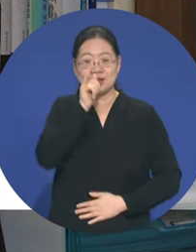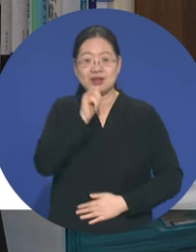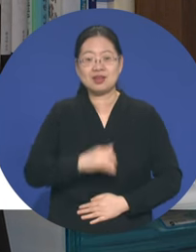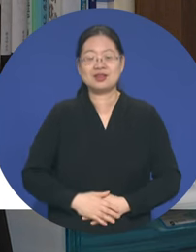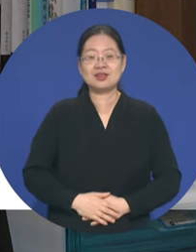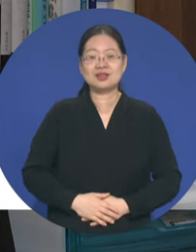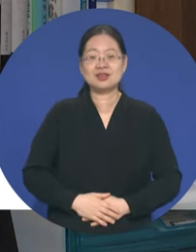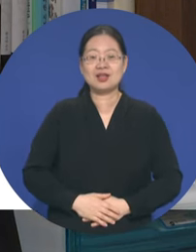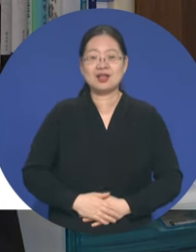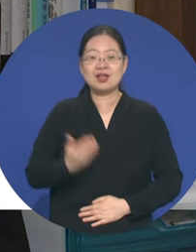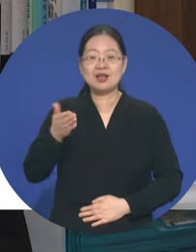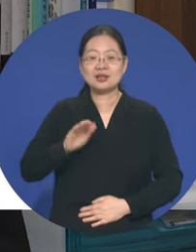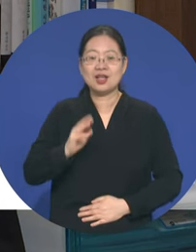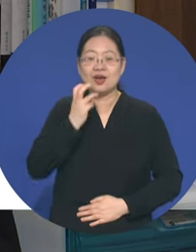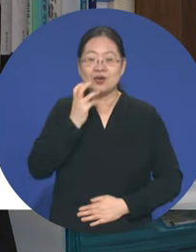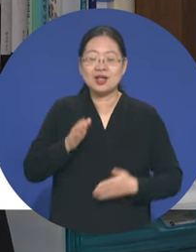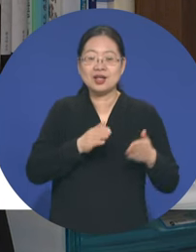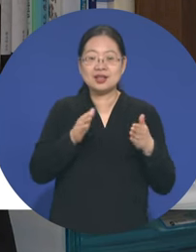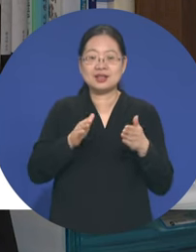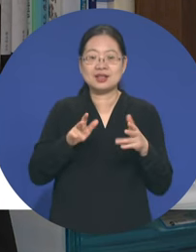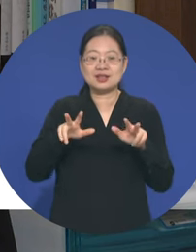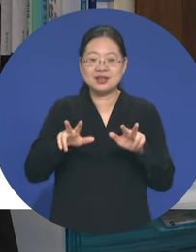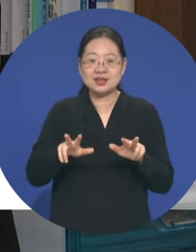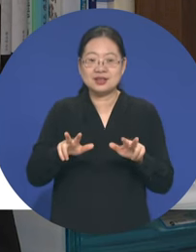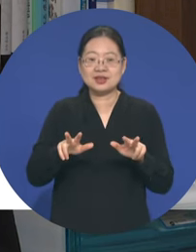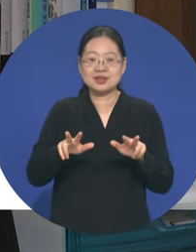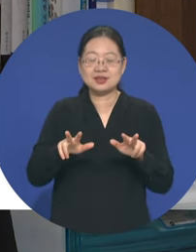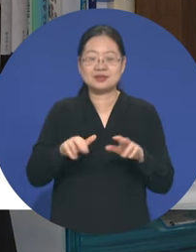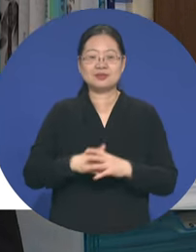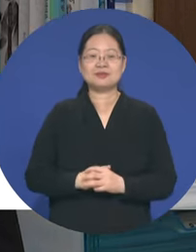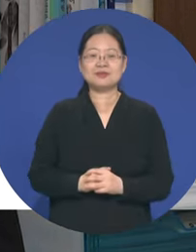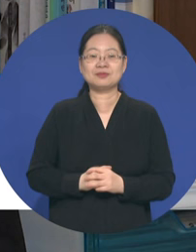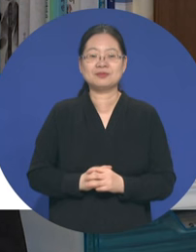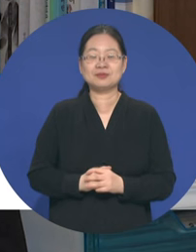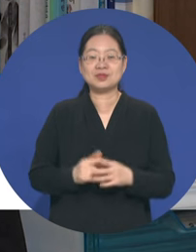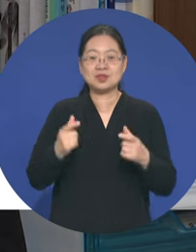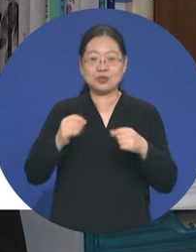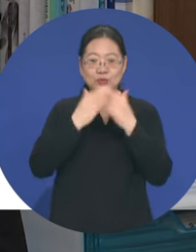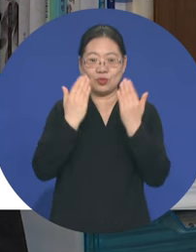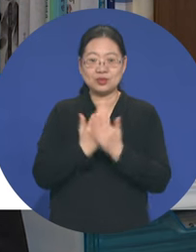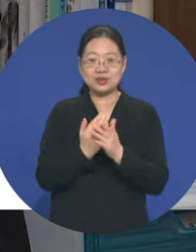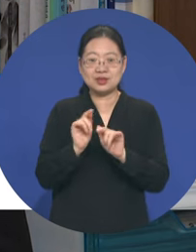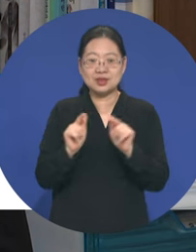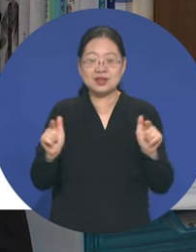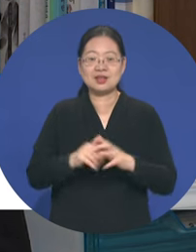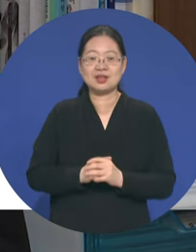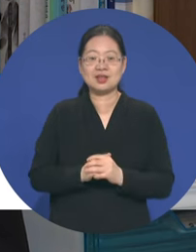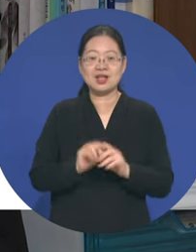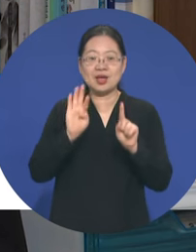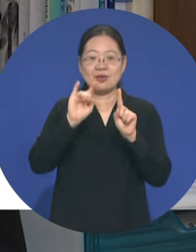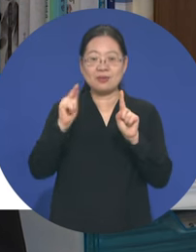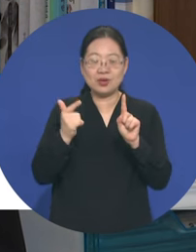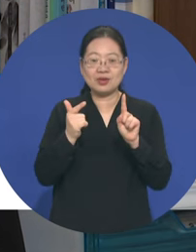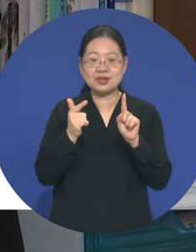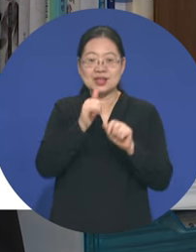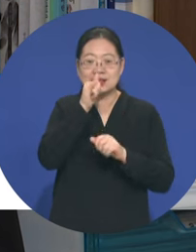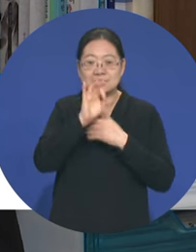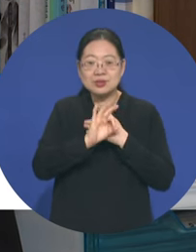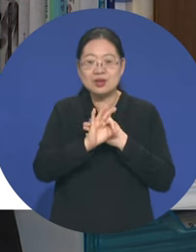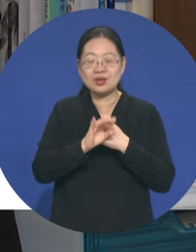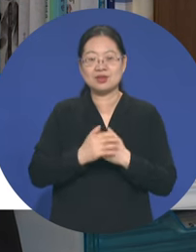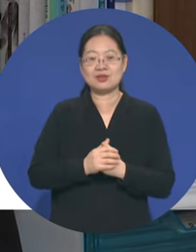거예요. 그러나 이렇게 우리 경기도에서 지금 하고 있는 이런 모든 것들이 한꺼번에